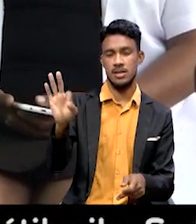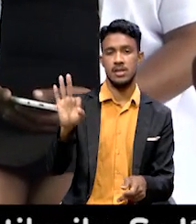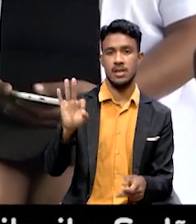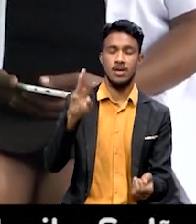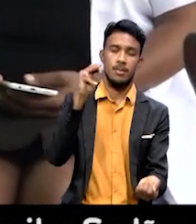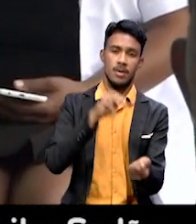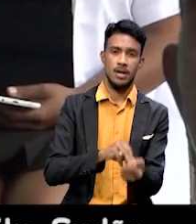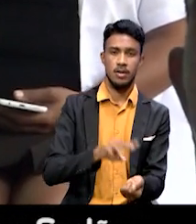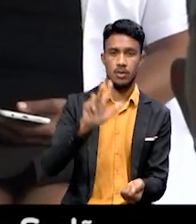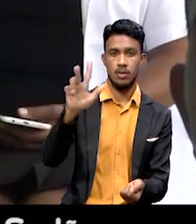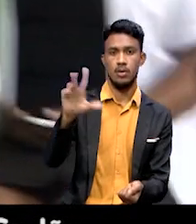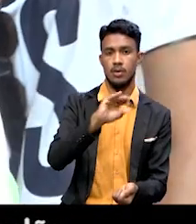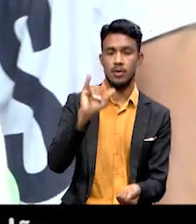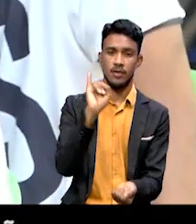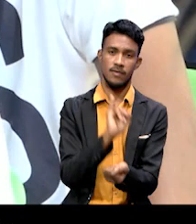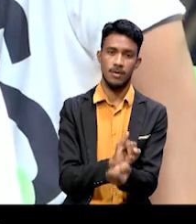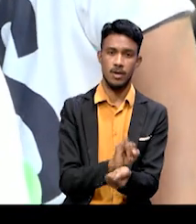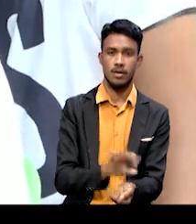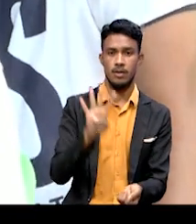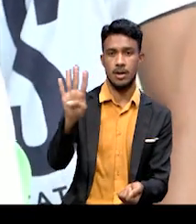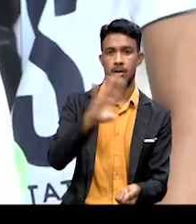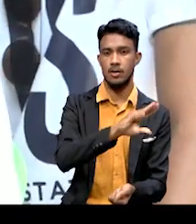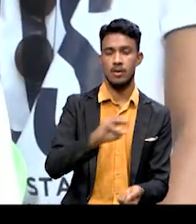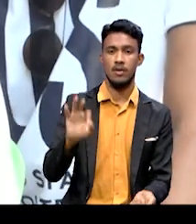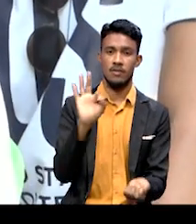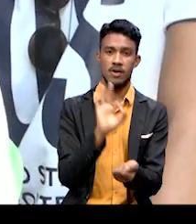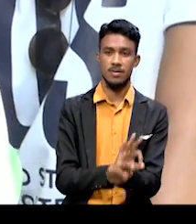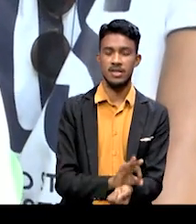mediku nentulu, infirmeru nenghal, farmasia ida,